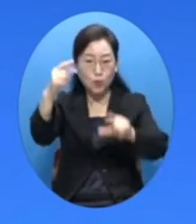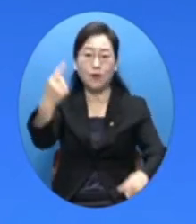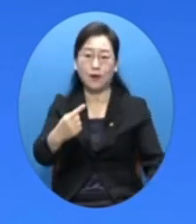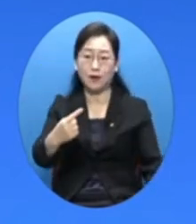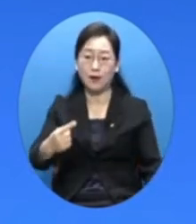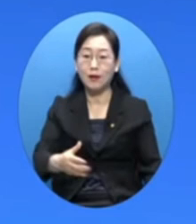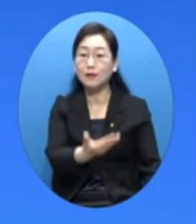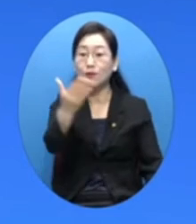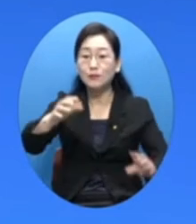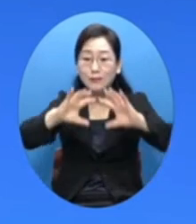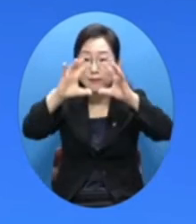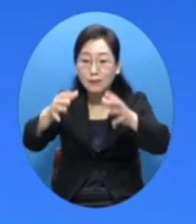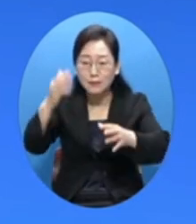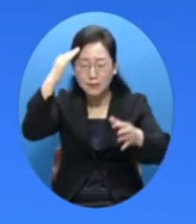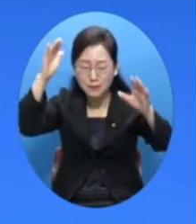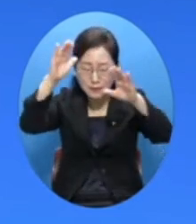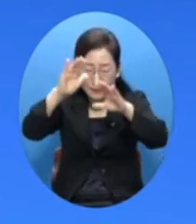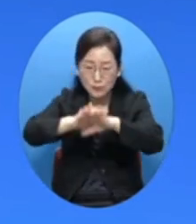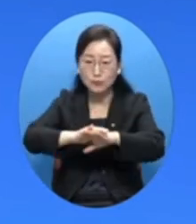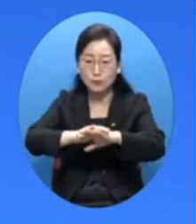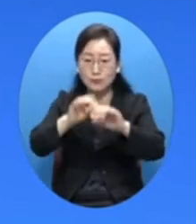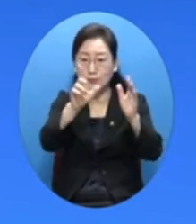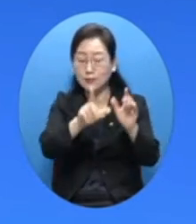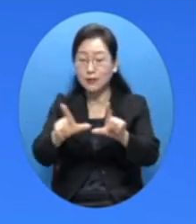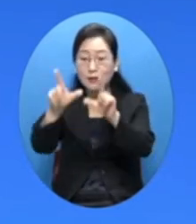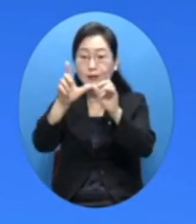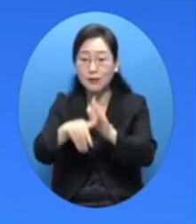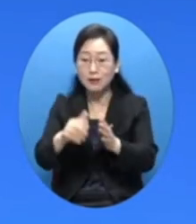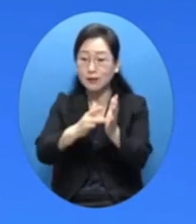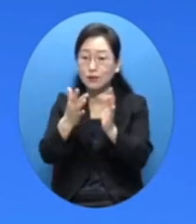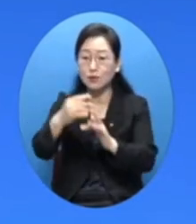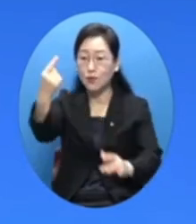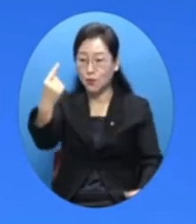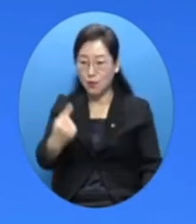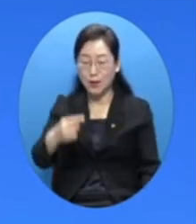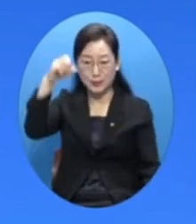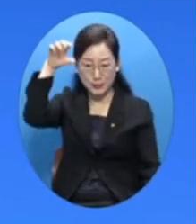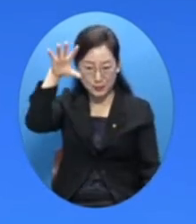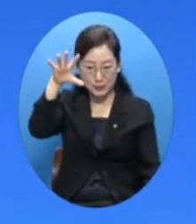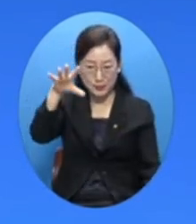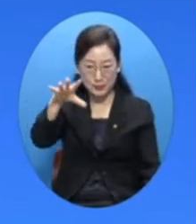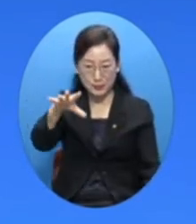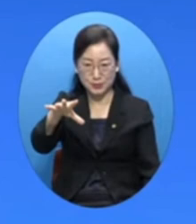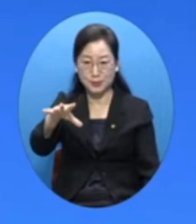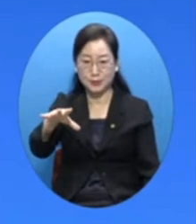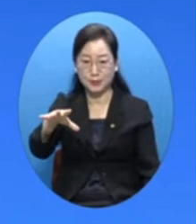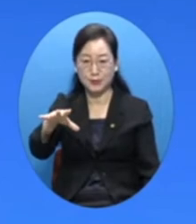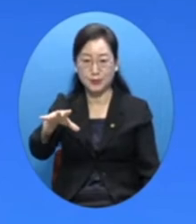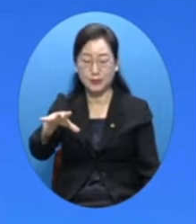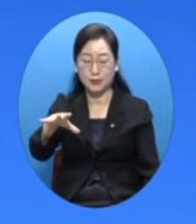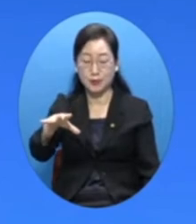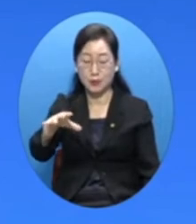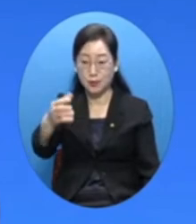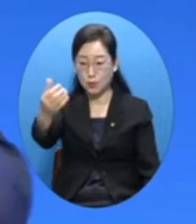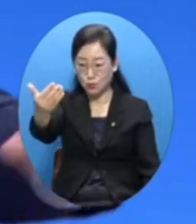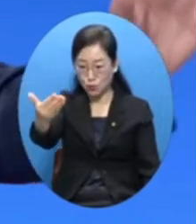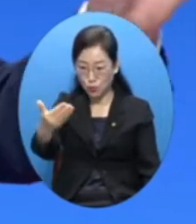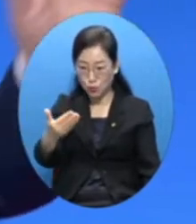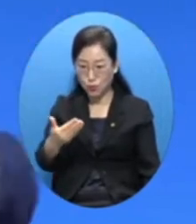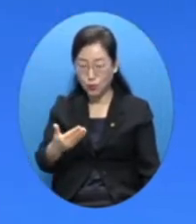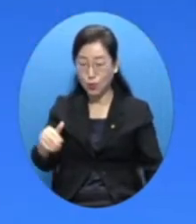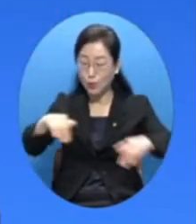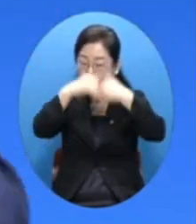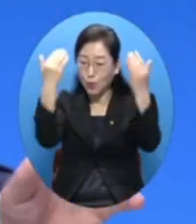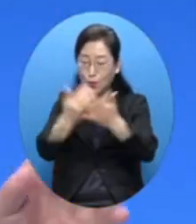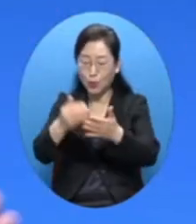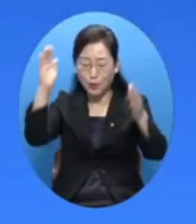이상의 어둠 가운데 살 때 예수님이 우리에게 오셔서 빛이 되셨습니다. 빛이 빛임에 모든 흑암의